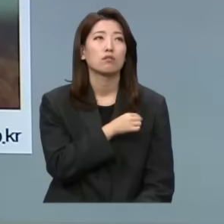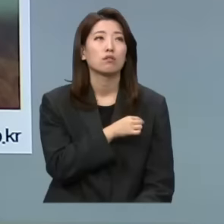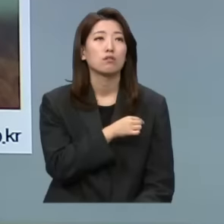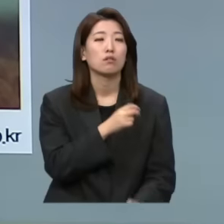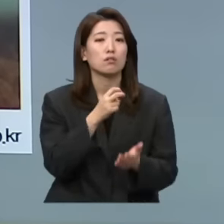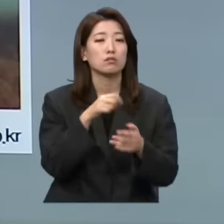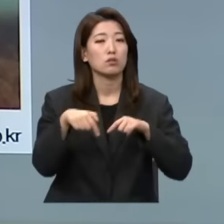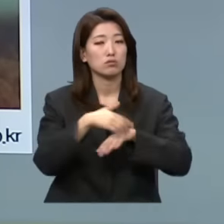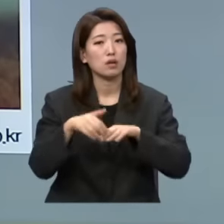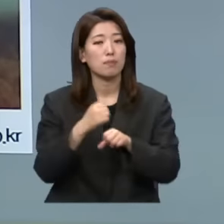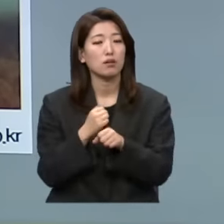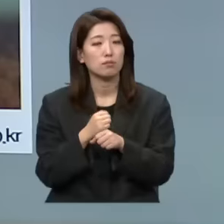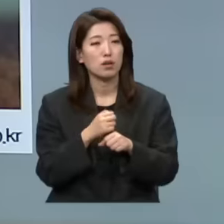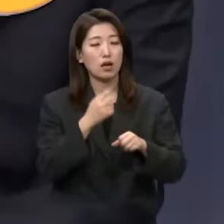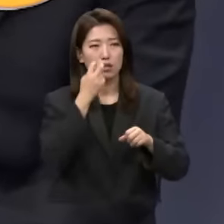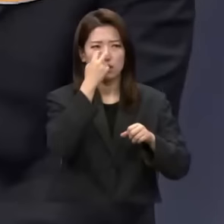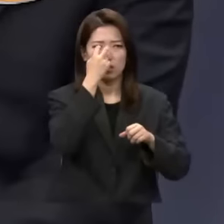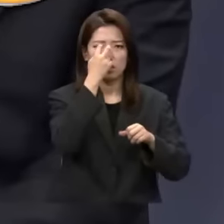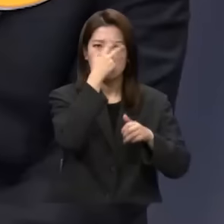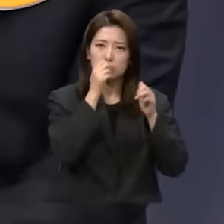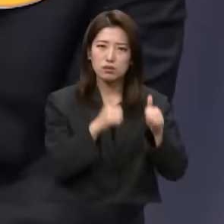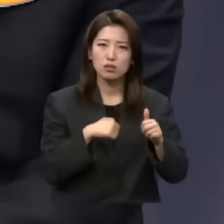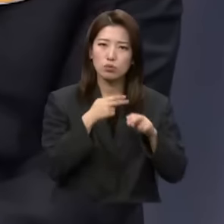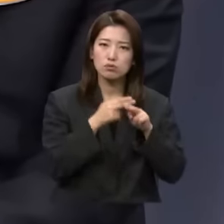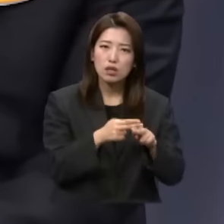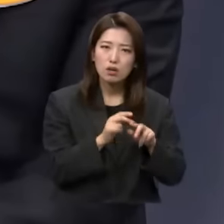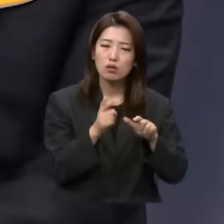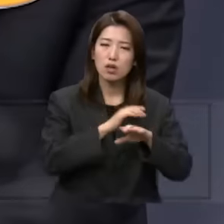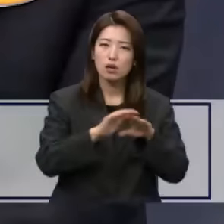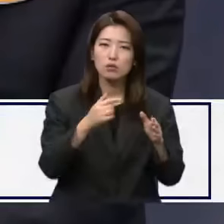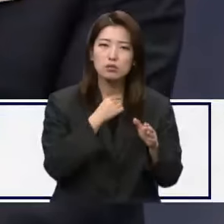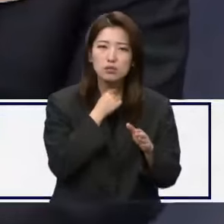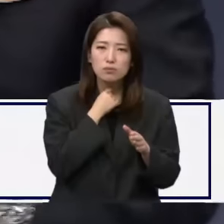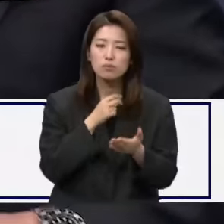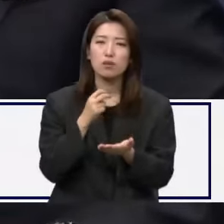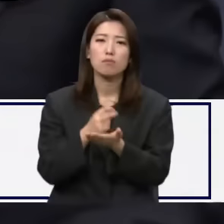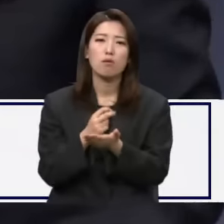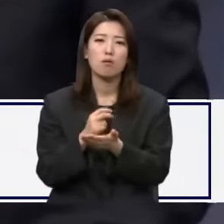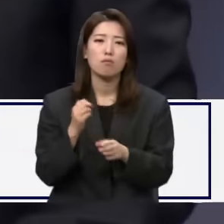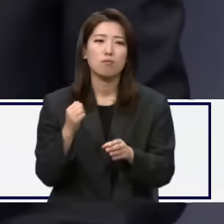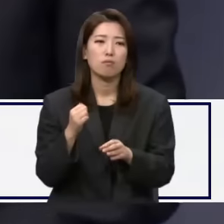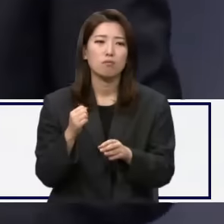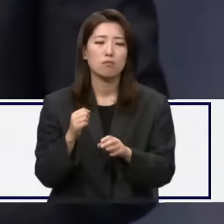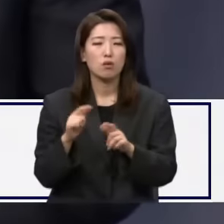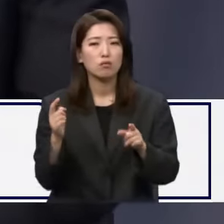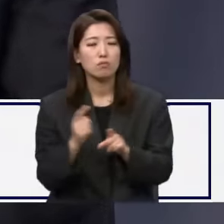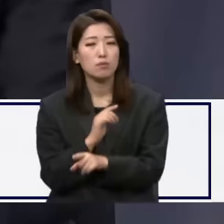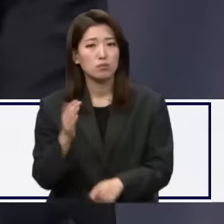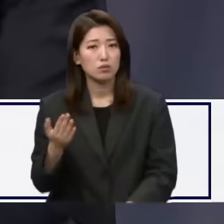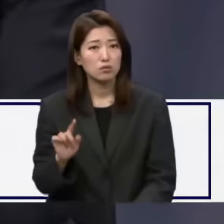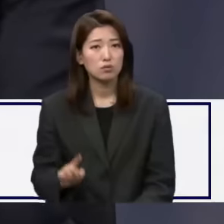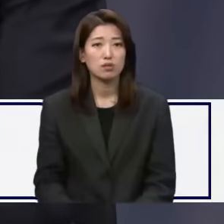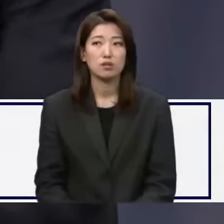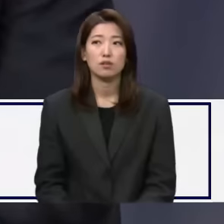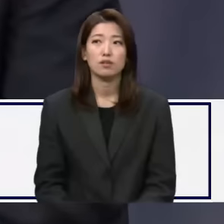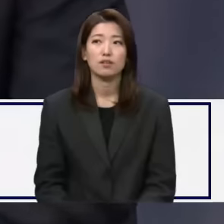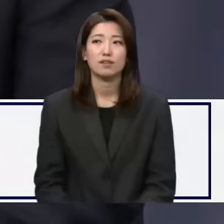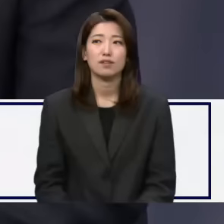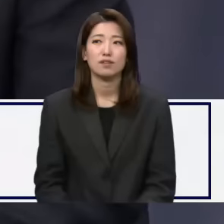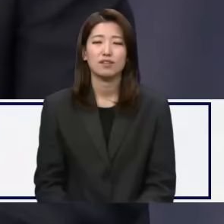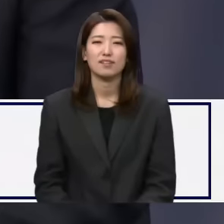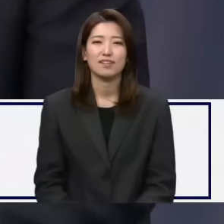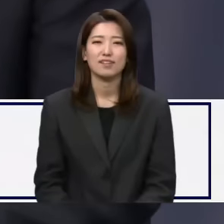정책 이런 걸로 하면 되지 왜 처음부터 때려 잡자고 특검법을 발휘를 하느냐라는 지적 이세요 아니 법이 사람을 때리는 건